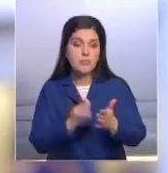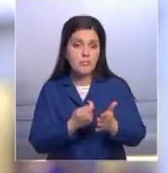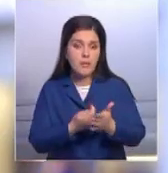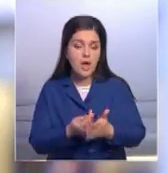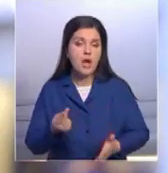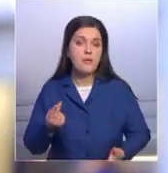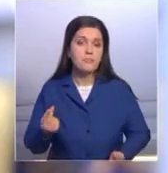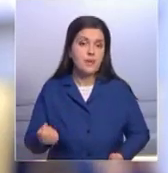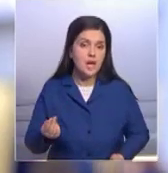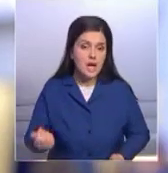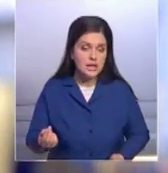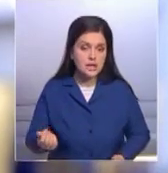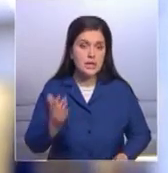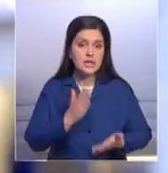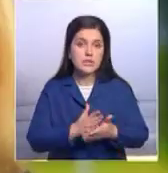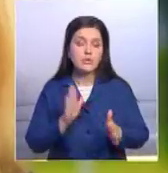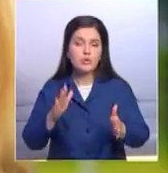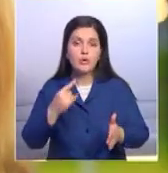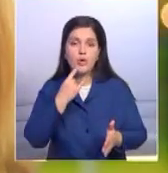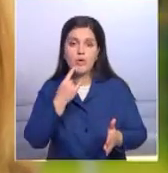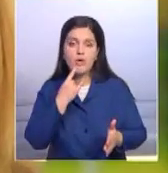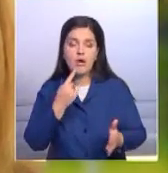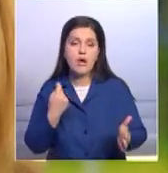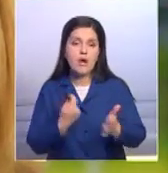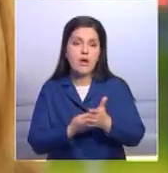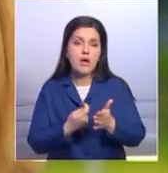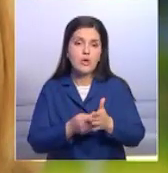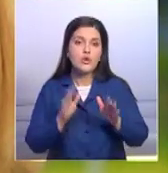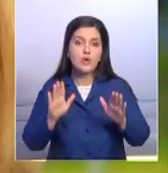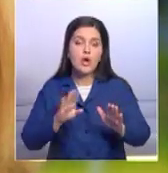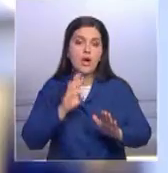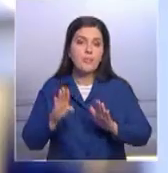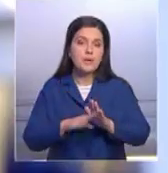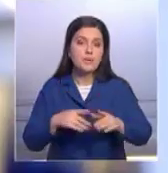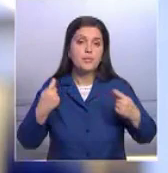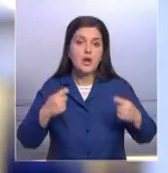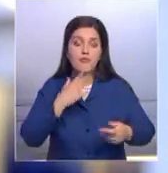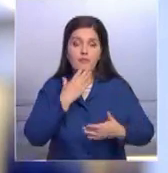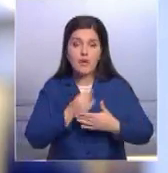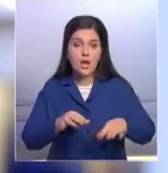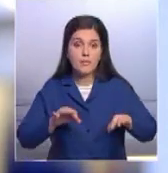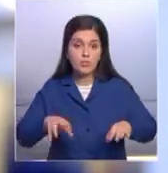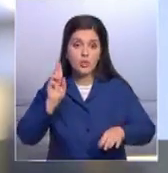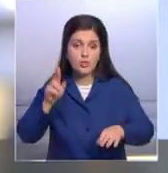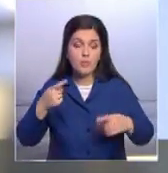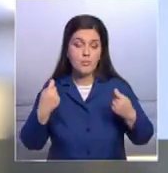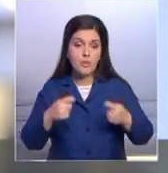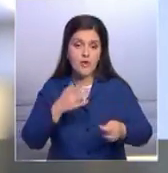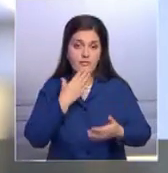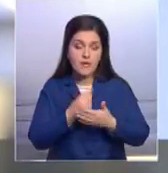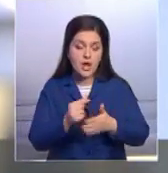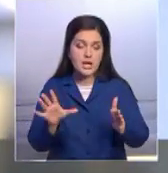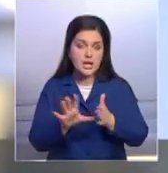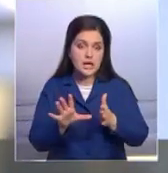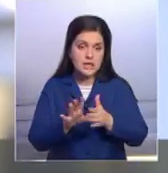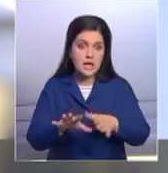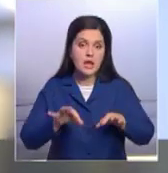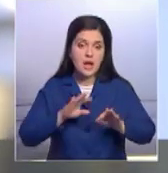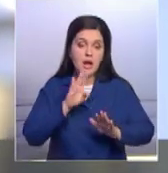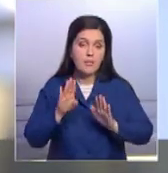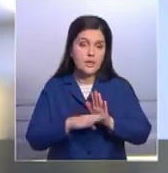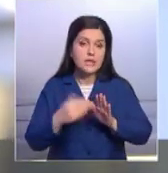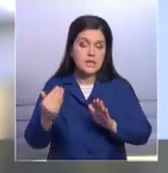которые ставят только под продажу своих автомобилей. То есть компания, которая продает свои электромобили, она под них